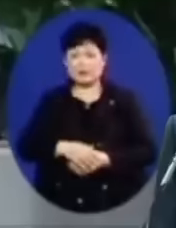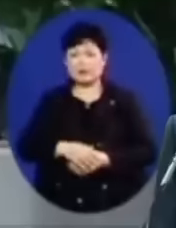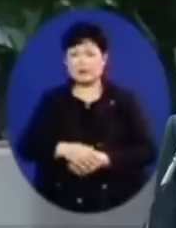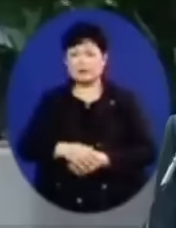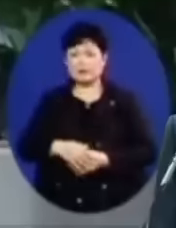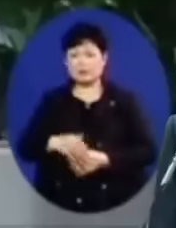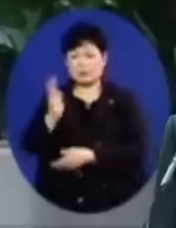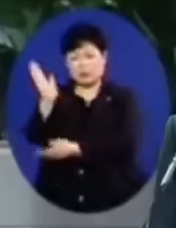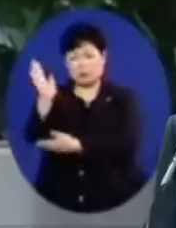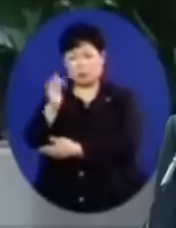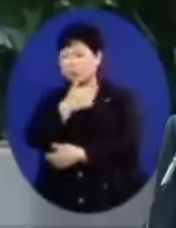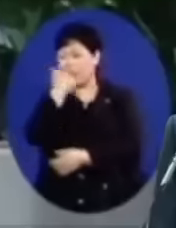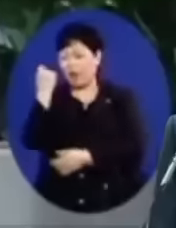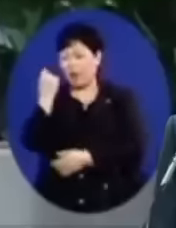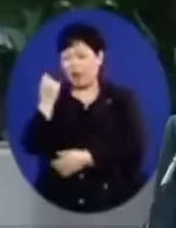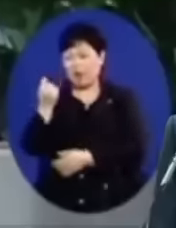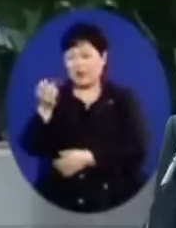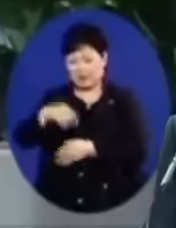해도 마음에